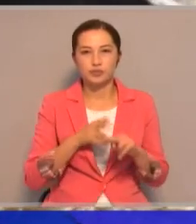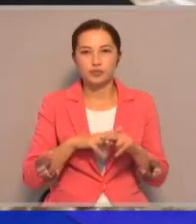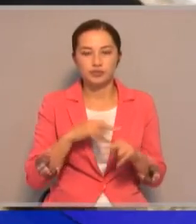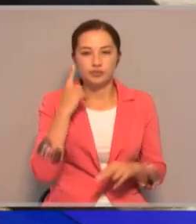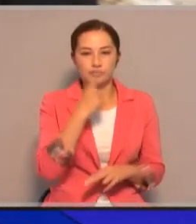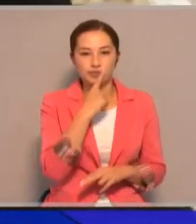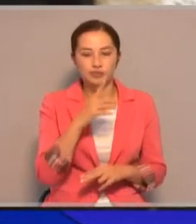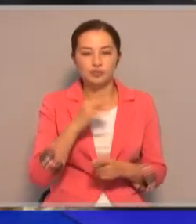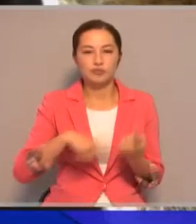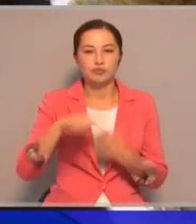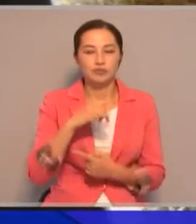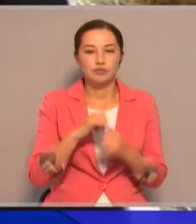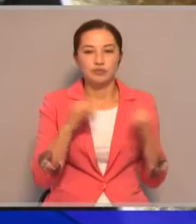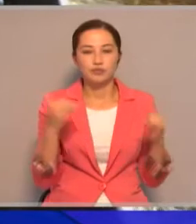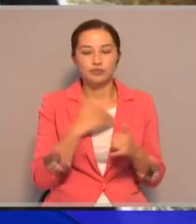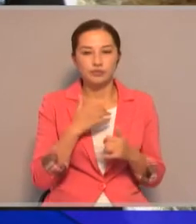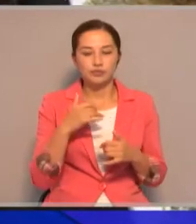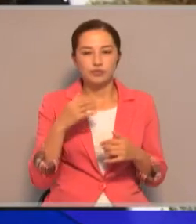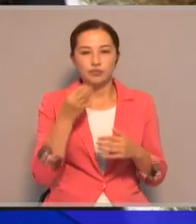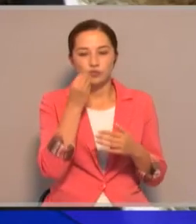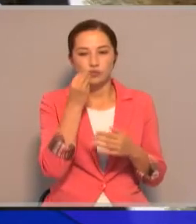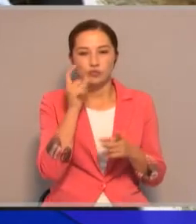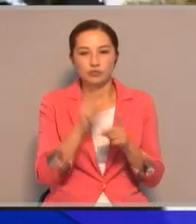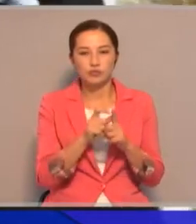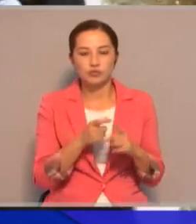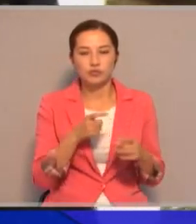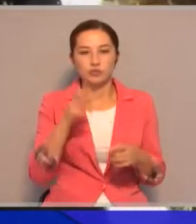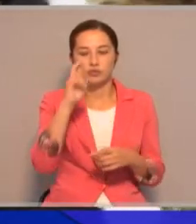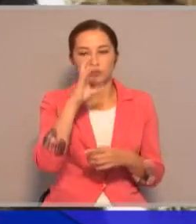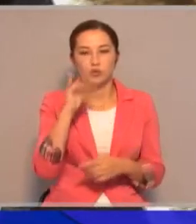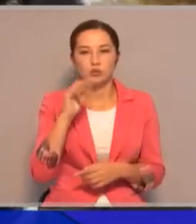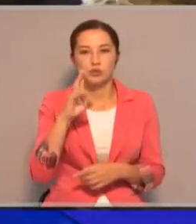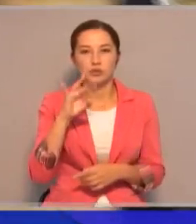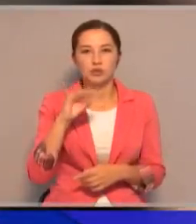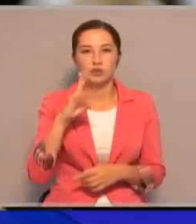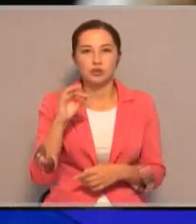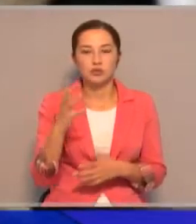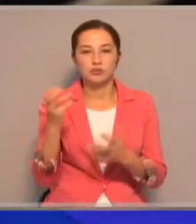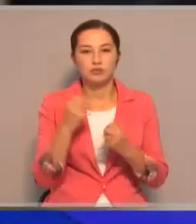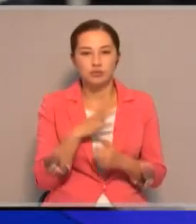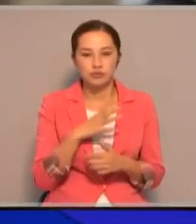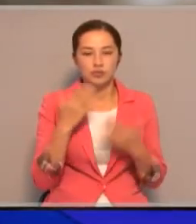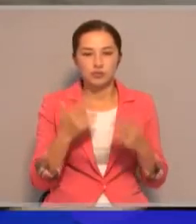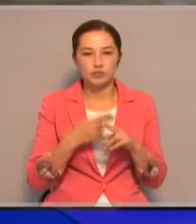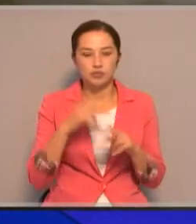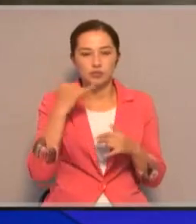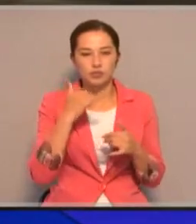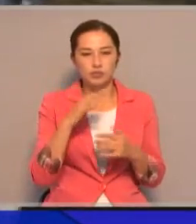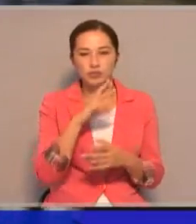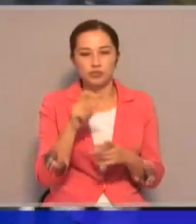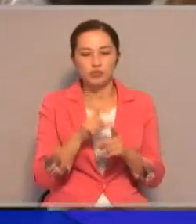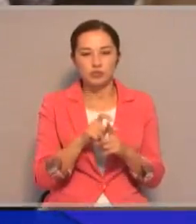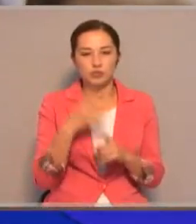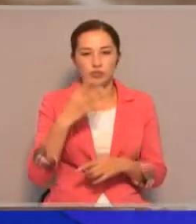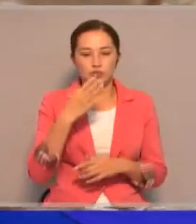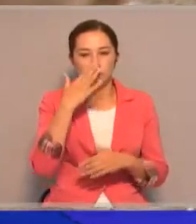тапқан шаруа ірі қараның қысқа жем шөбін түгендеу үшін мемлекеттен субсидия алыпты. Бүгінде сиырлары төлдеп, қорада